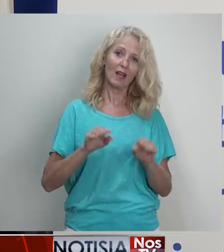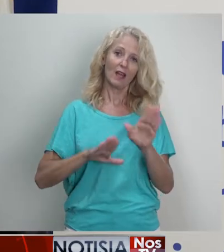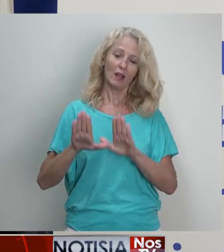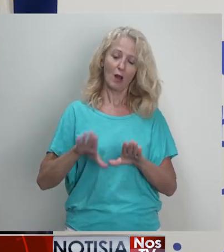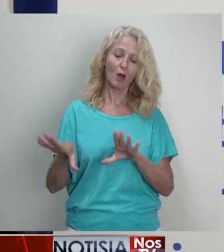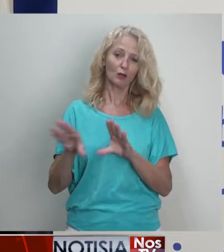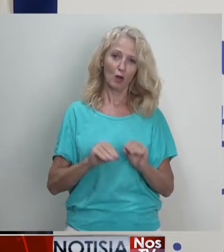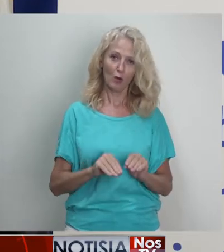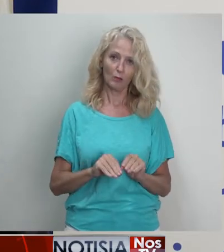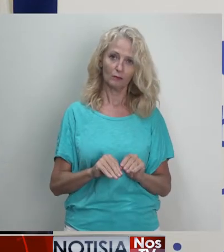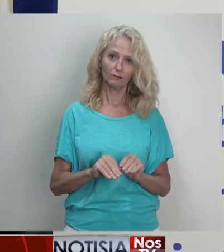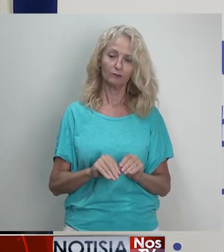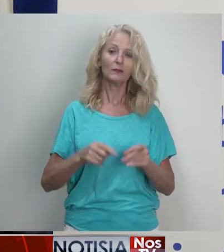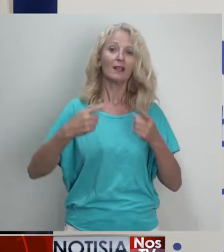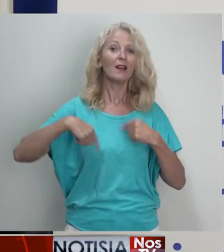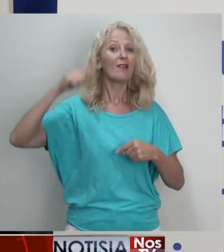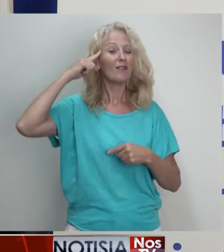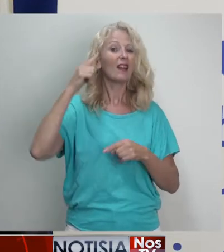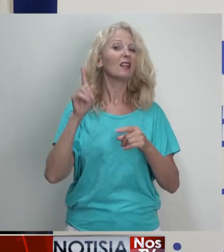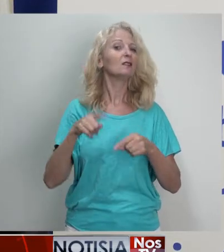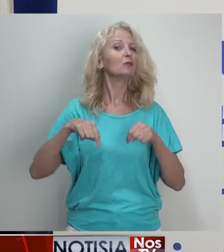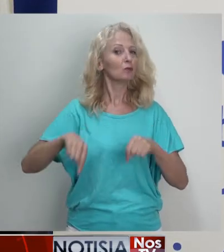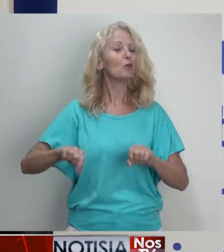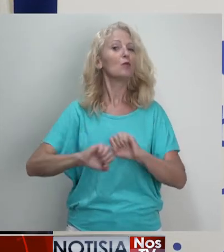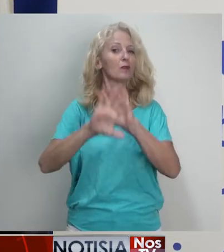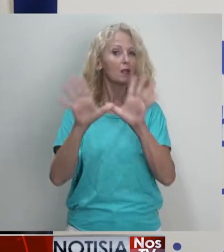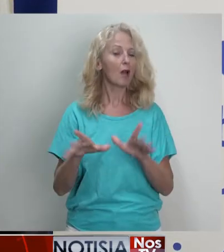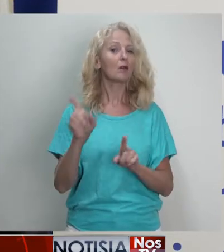Omdat er een goed beeld is van de oorsprong van de casus en